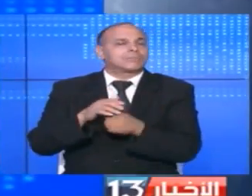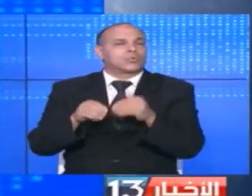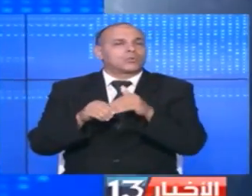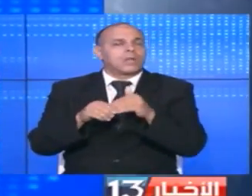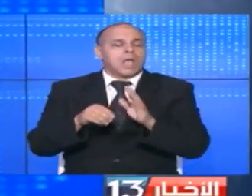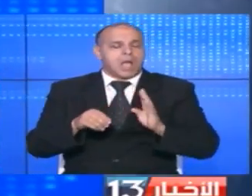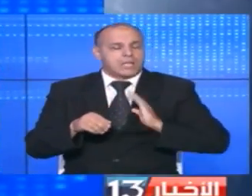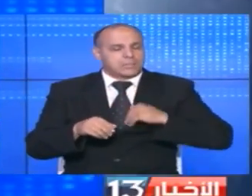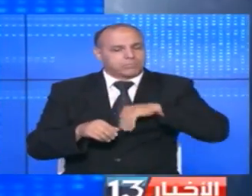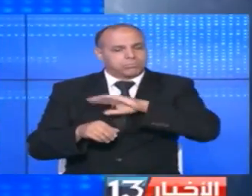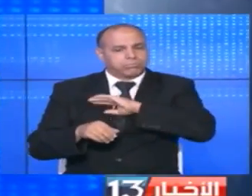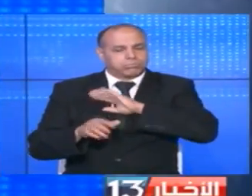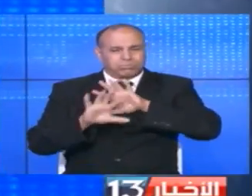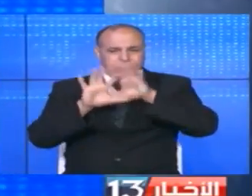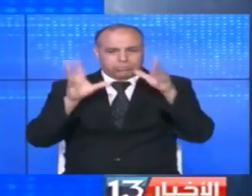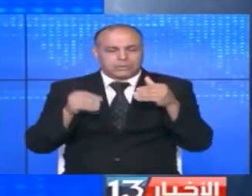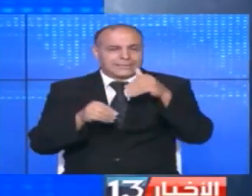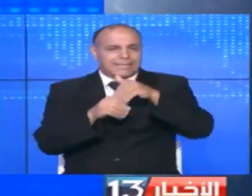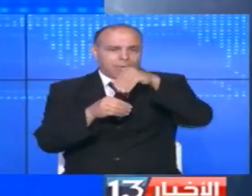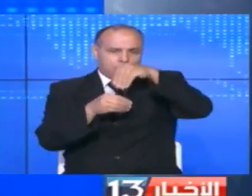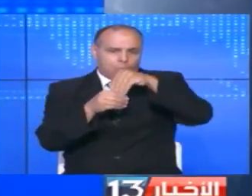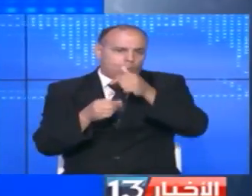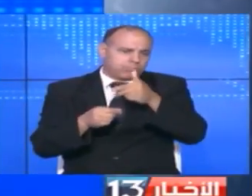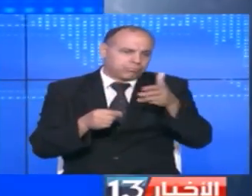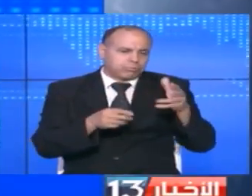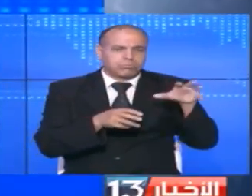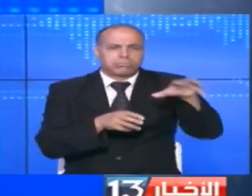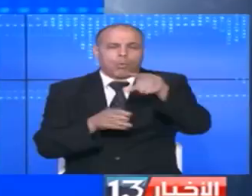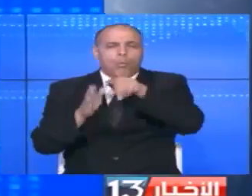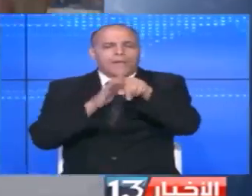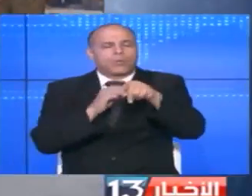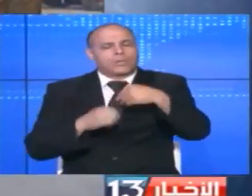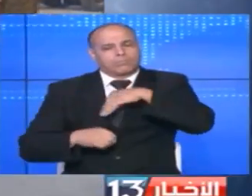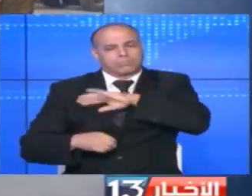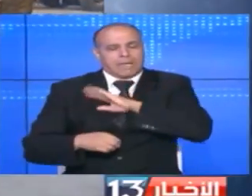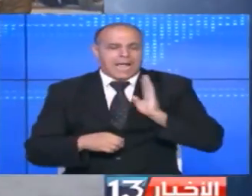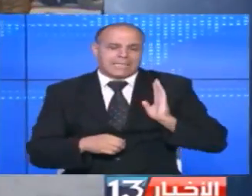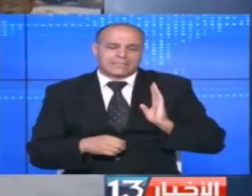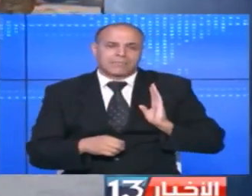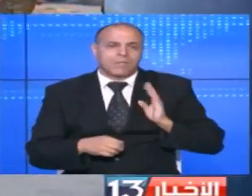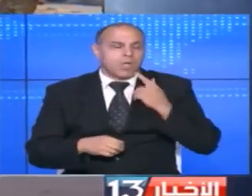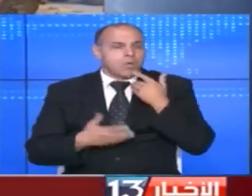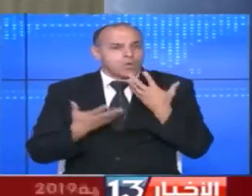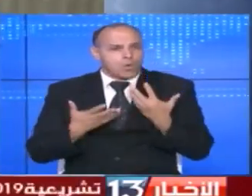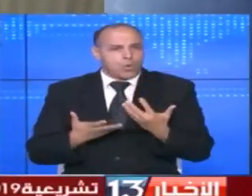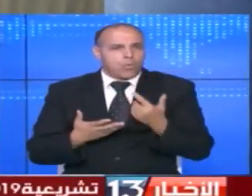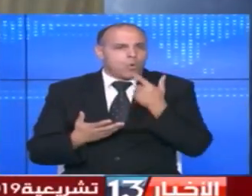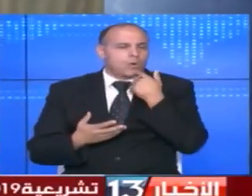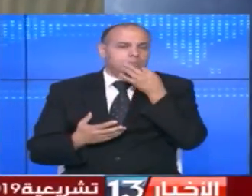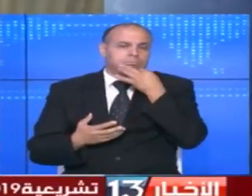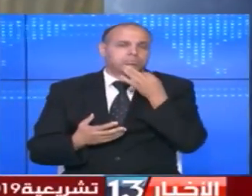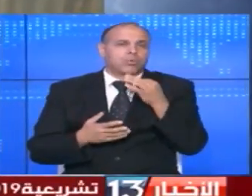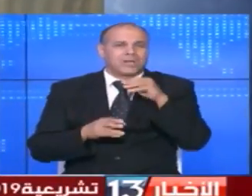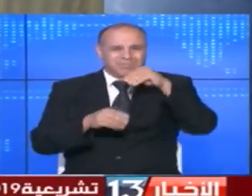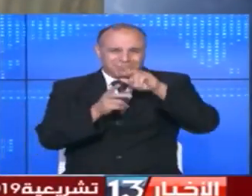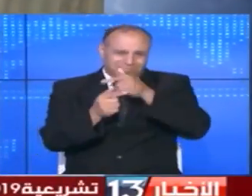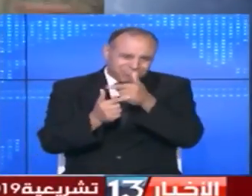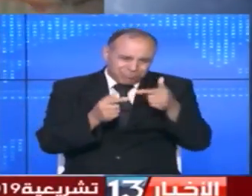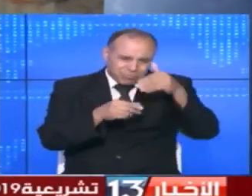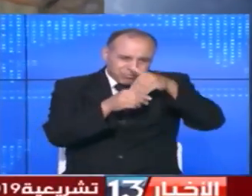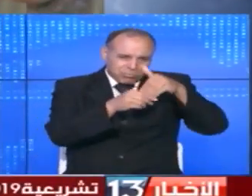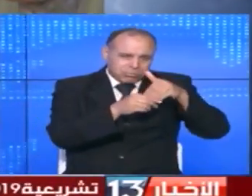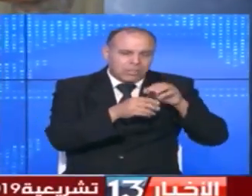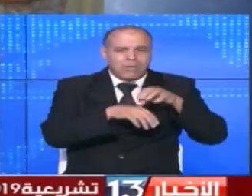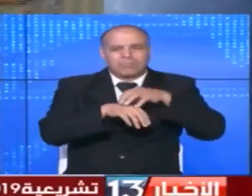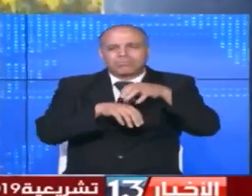الجيش الوطني في نقل المواد الانتخابيه لمختلف الجهات الداخليه كما سيتم اليوم افاد المواد الانتخابيه الى الدوائر